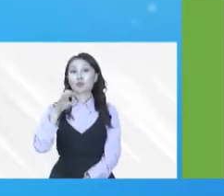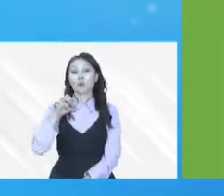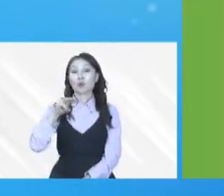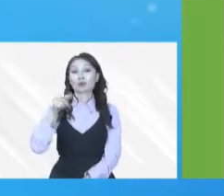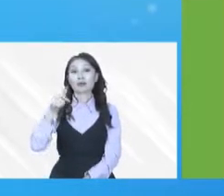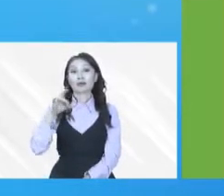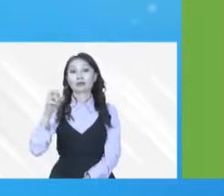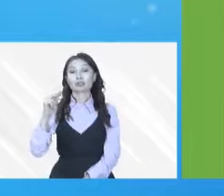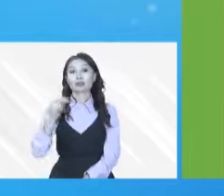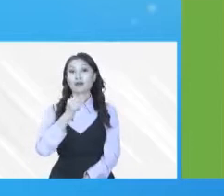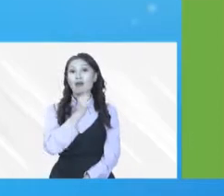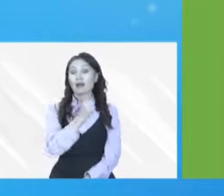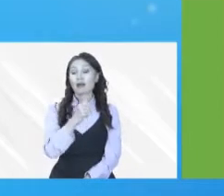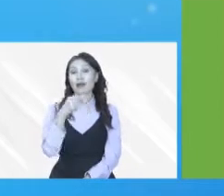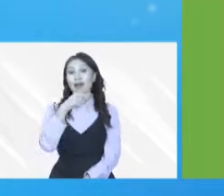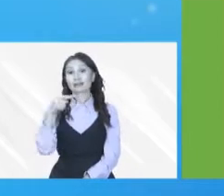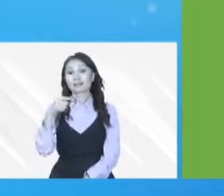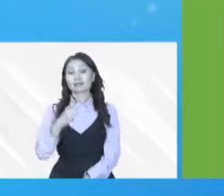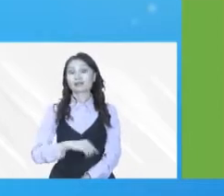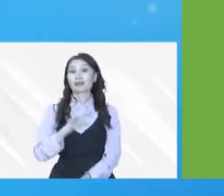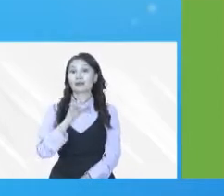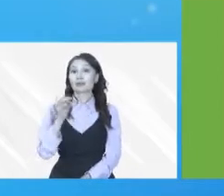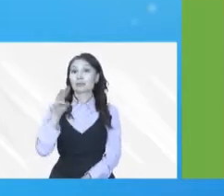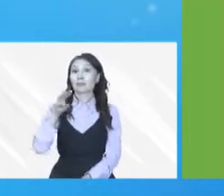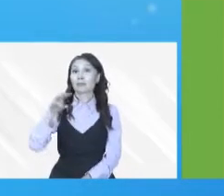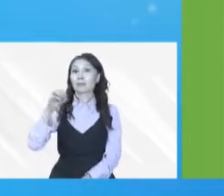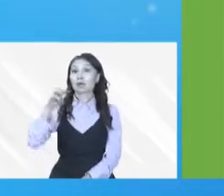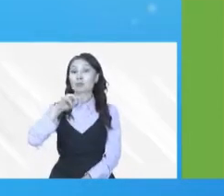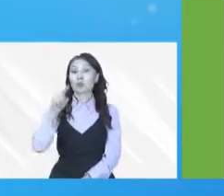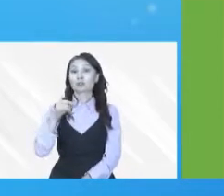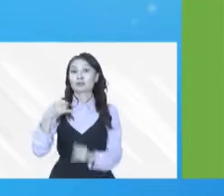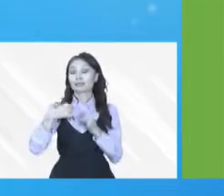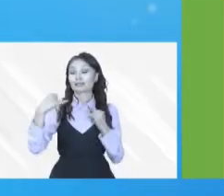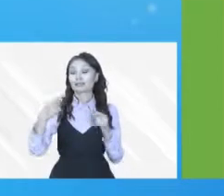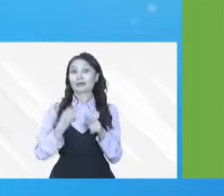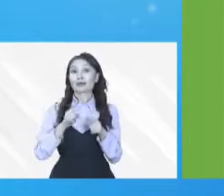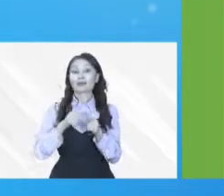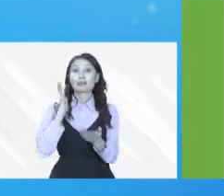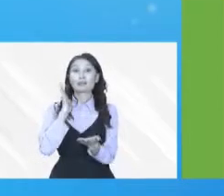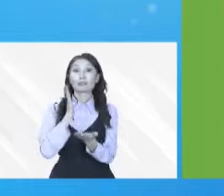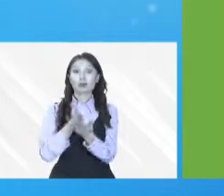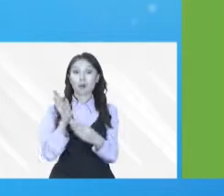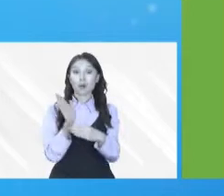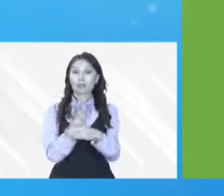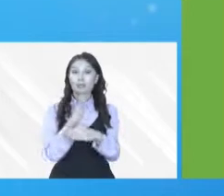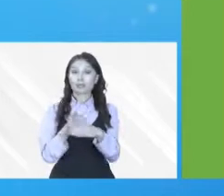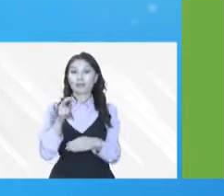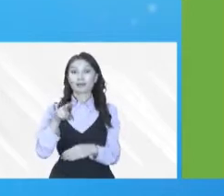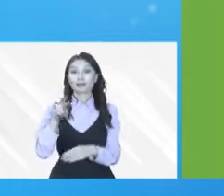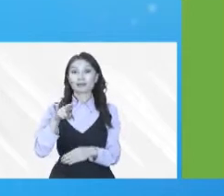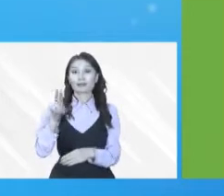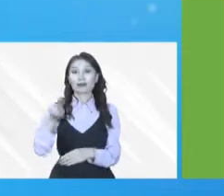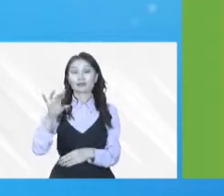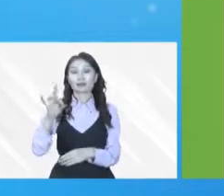греческого «а» – отрицательная частица, и митоз – нить. Это прямое деление ядра